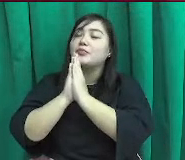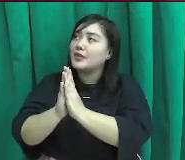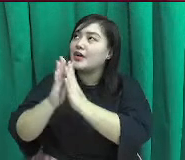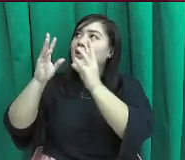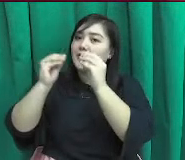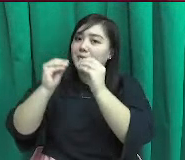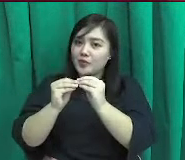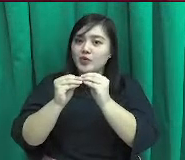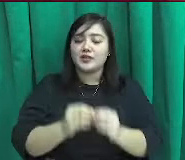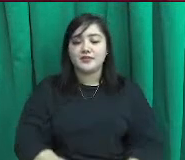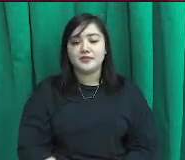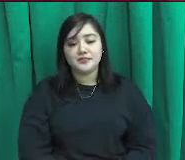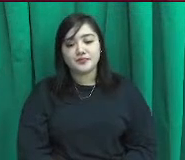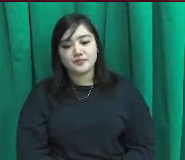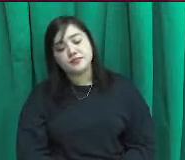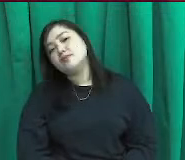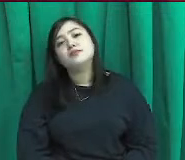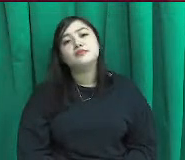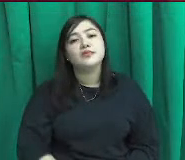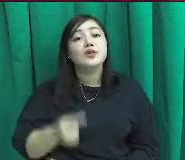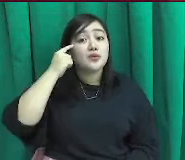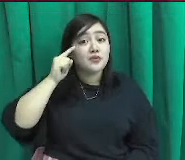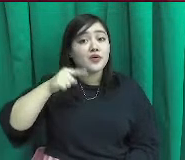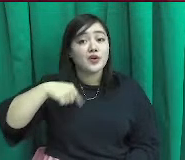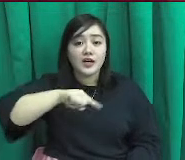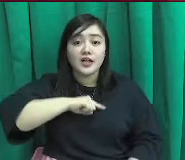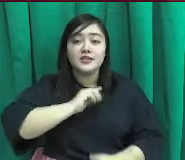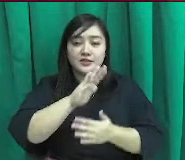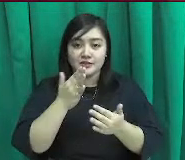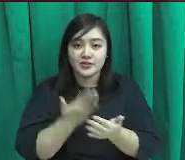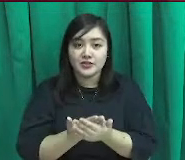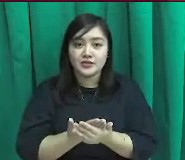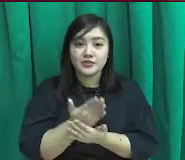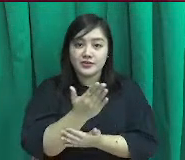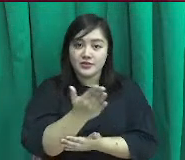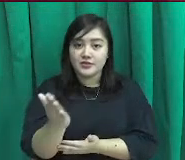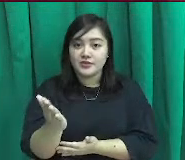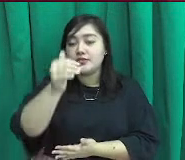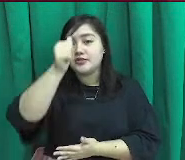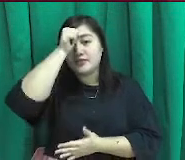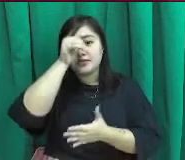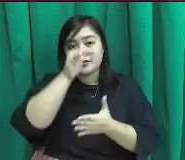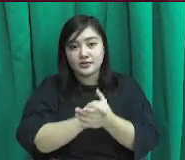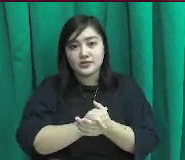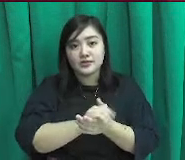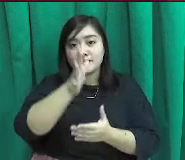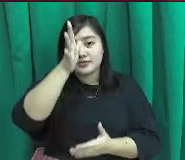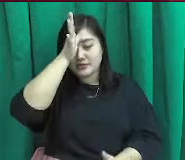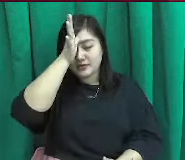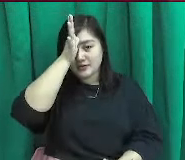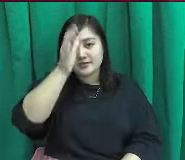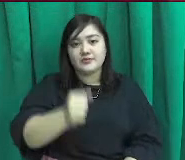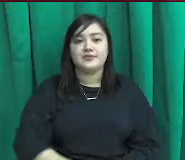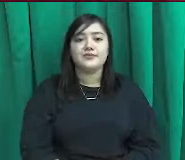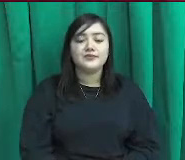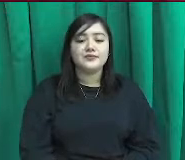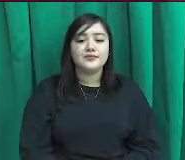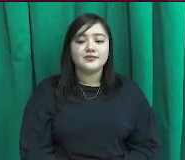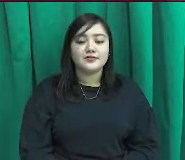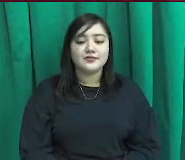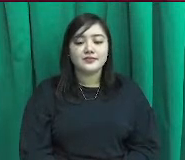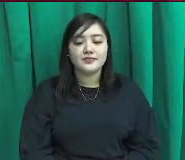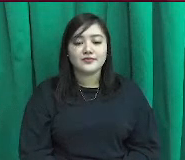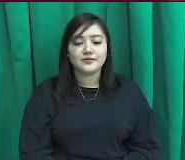kay Sir Dennis na nagtanong, sa lahat na ng mga tatay, yes, sa lahat na ng mga asawa, sa lahat na ng mga padre di pamilya.